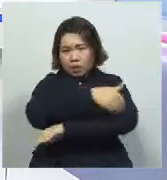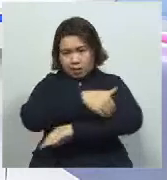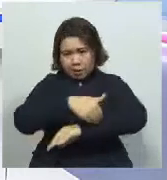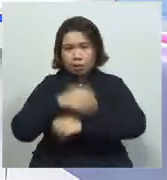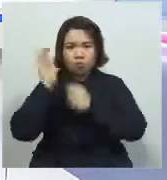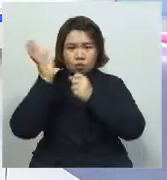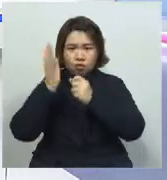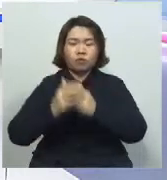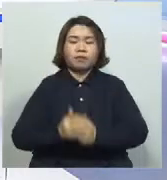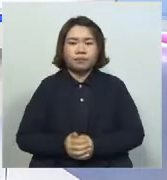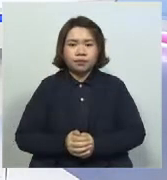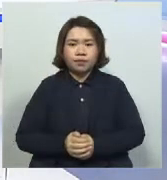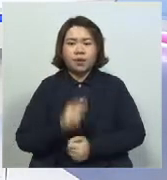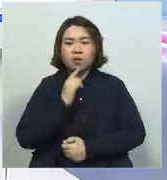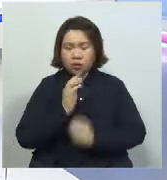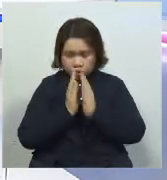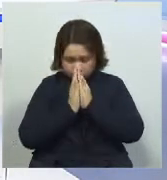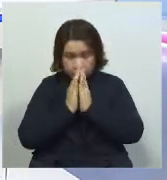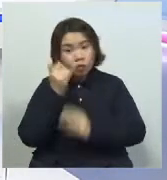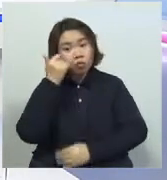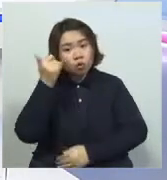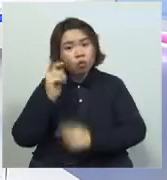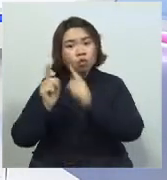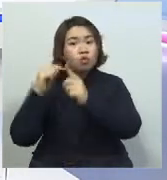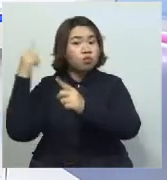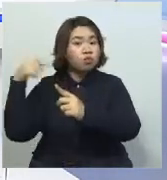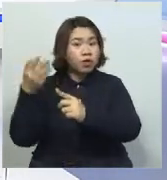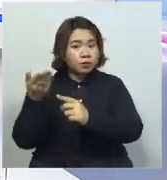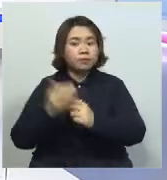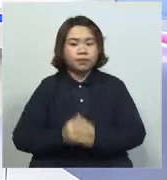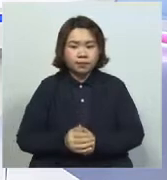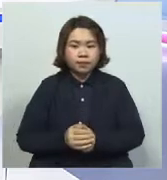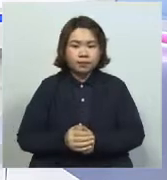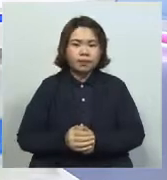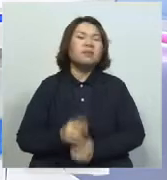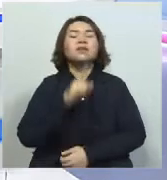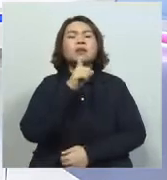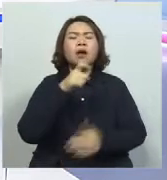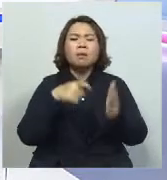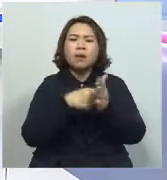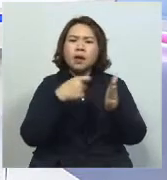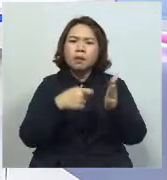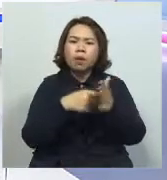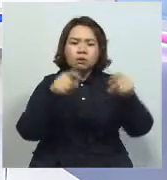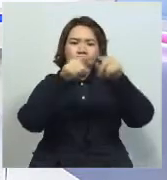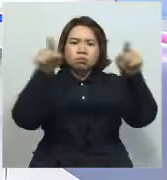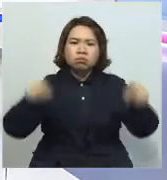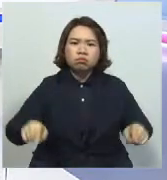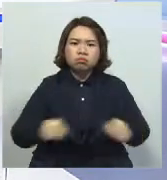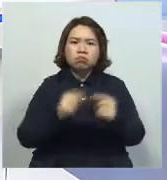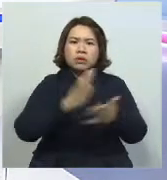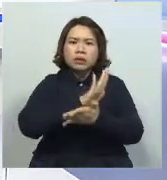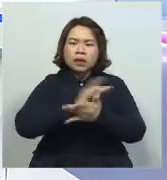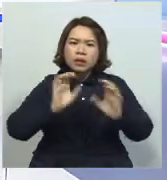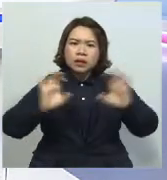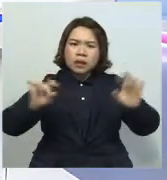สวัสดีครับคุณยานีครับ สวัสดีค่ะ ค่ะสวัสดีค่ะ ก่อนอื่นเลยครับช่วยอธิบายที่มาที่ไปของคำสั่งดังกล่าวหน่อยฮะว่าจริงๆแ